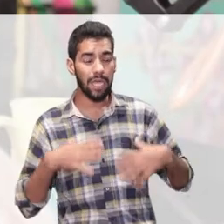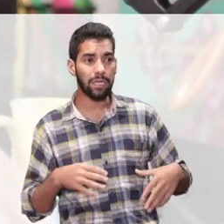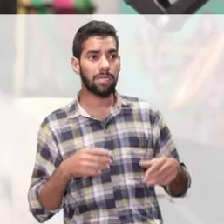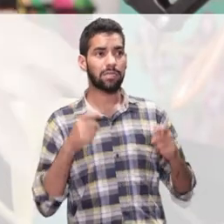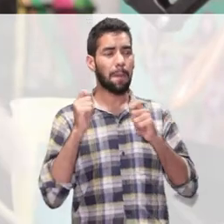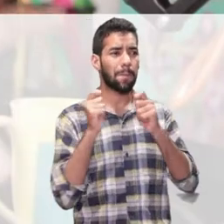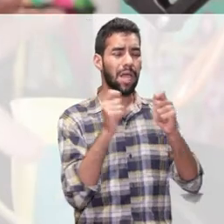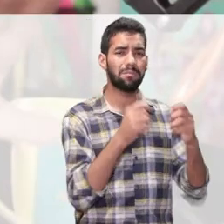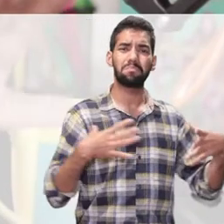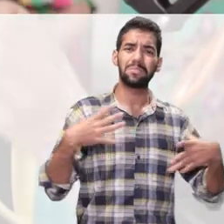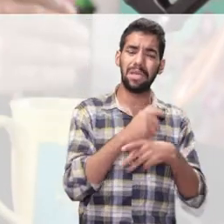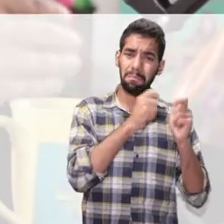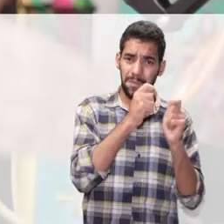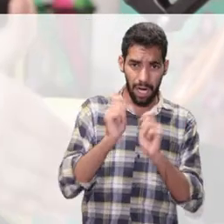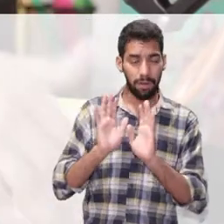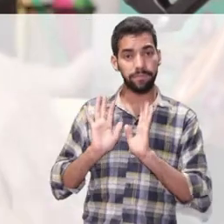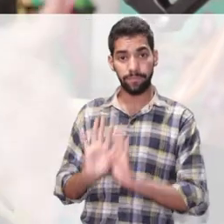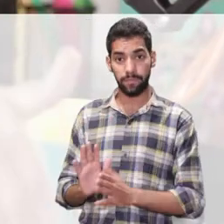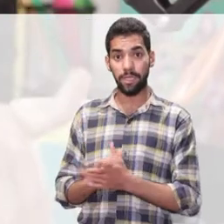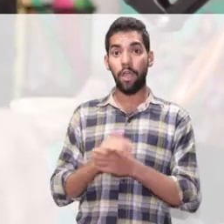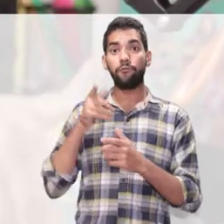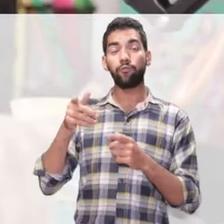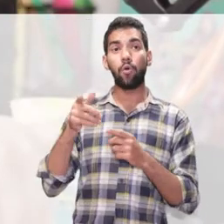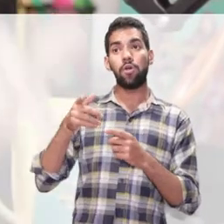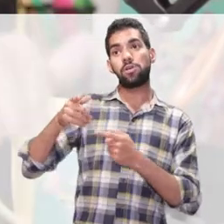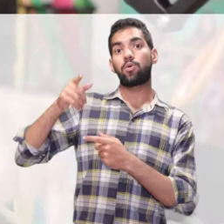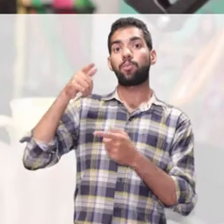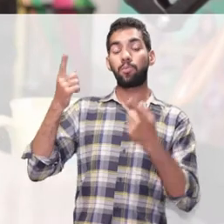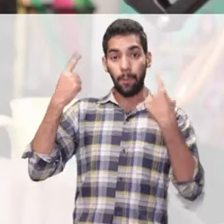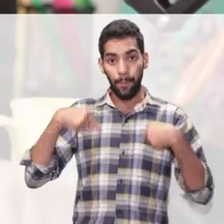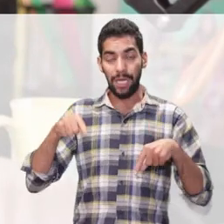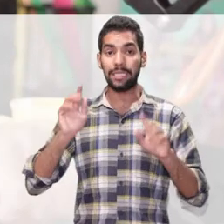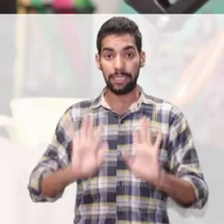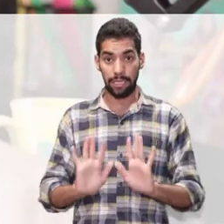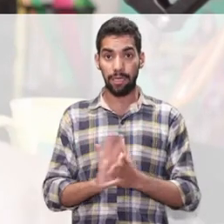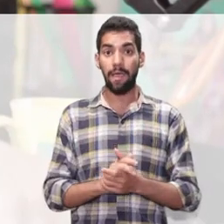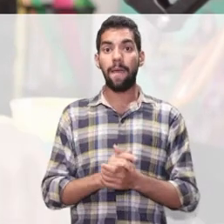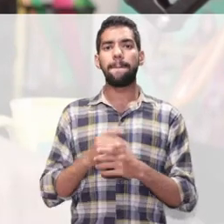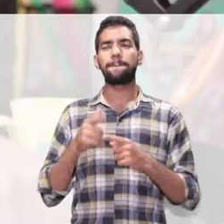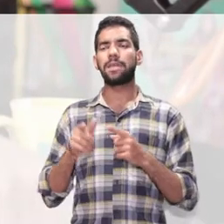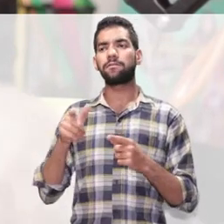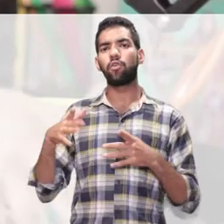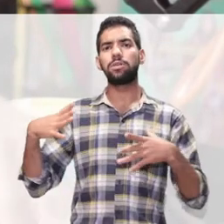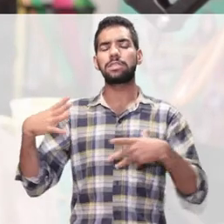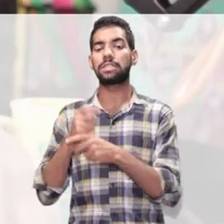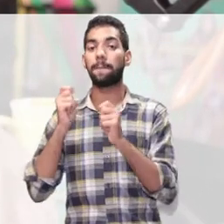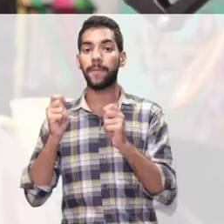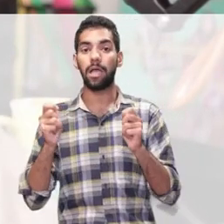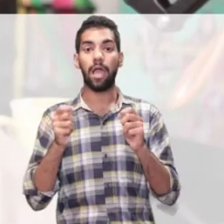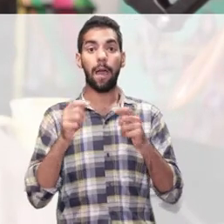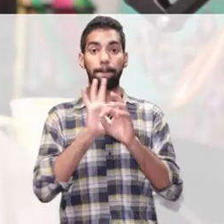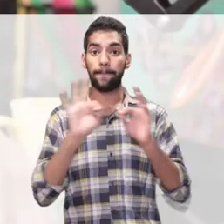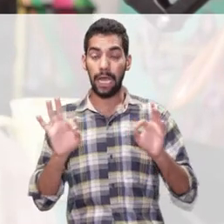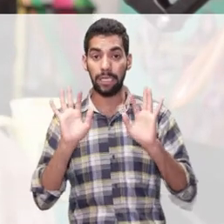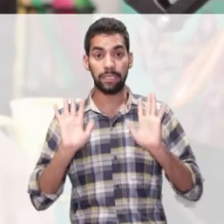परमेश्वर के रिगार्डलेस आफ माय फिजिकल एबिलिटी आफ मीटिंग दशा एंड्रायड डैड को मेंटेन इंफेक्शंस